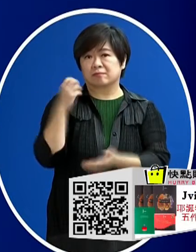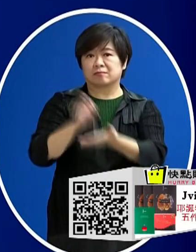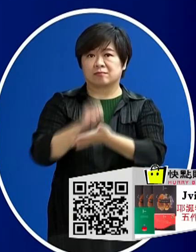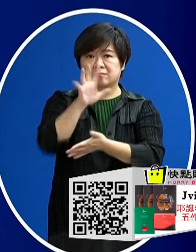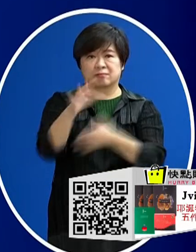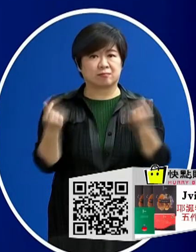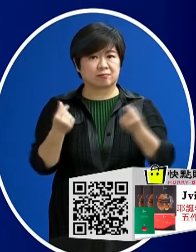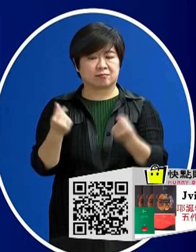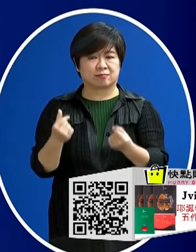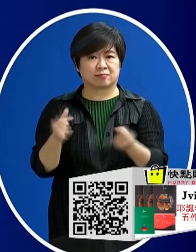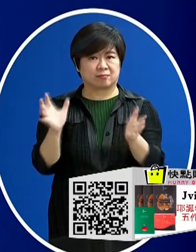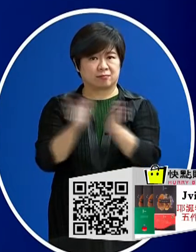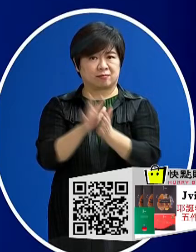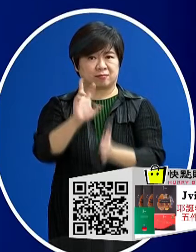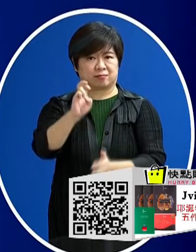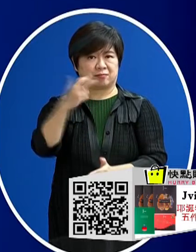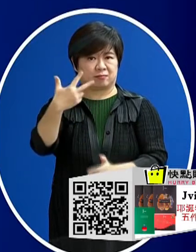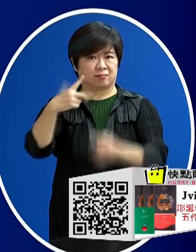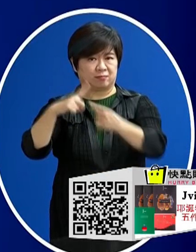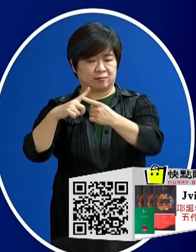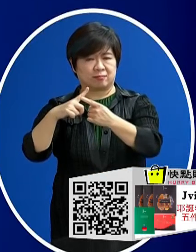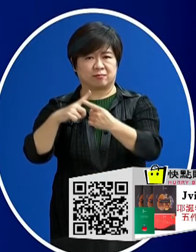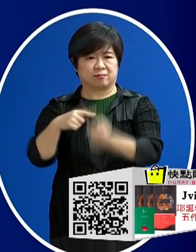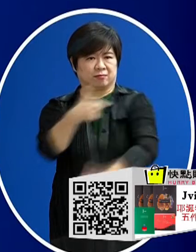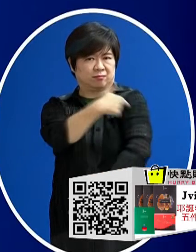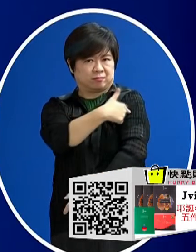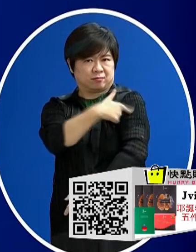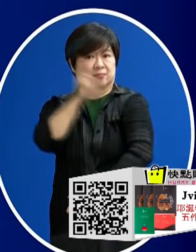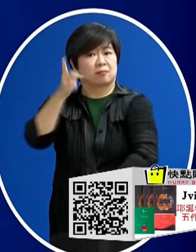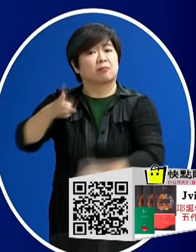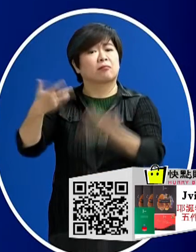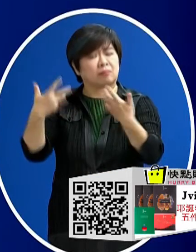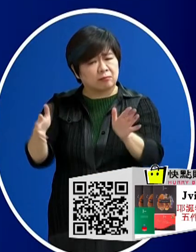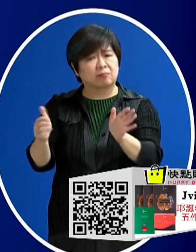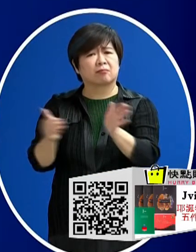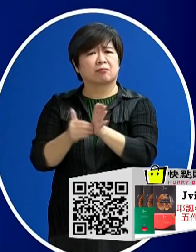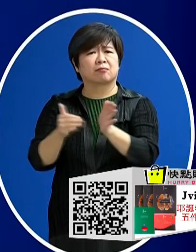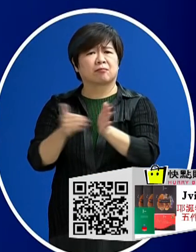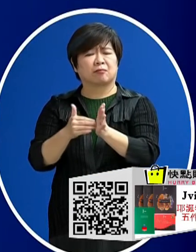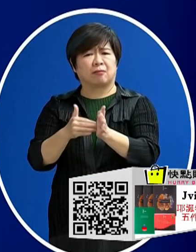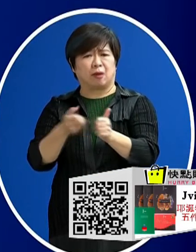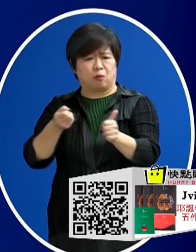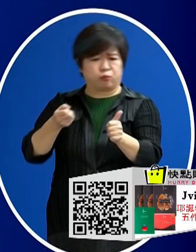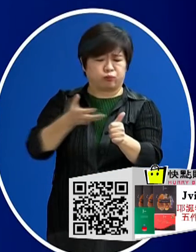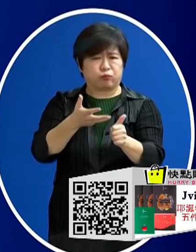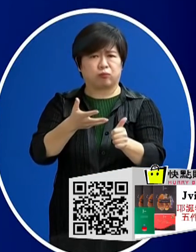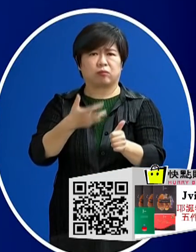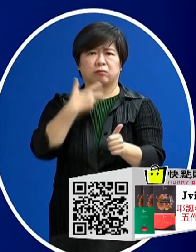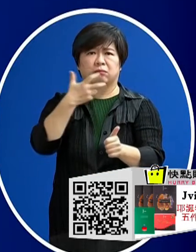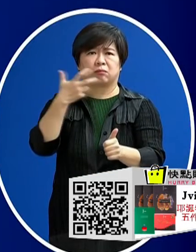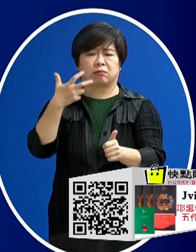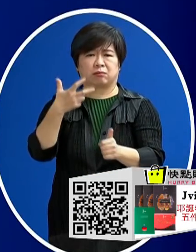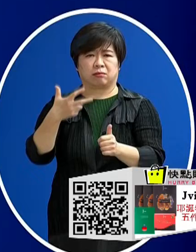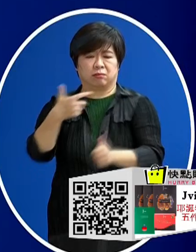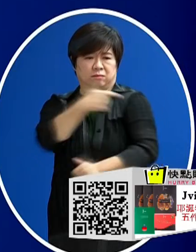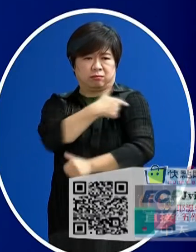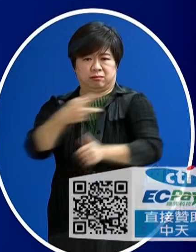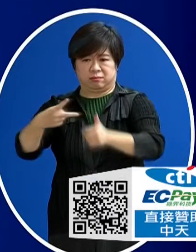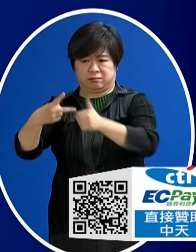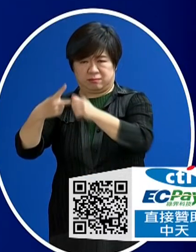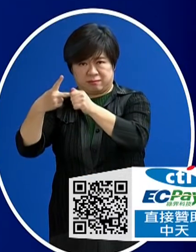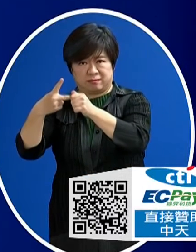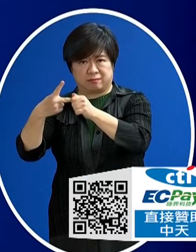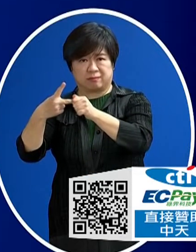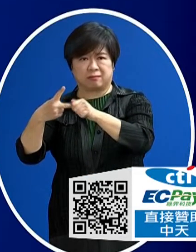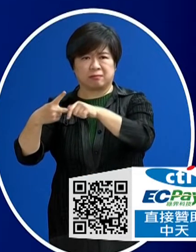我们这27例呢也全部都是完整接种2剂疫苗，都属于突破性的感染。从第二剂接种的疫苗到